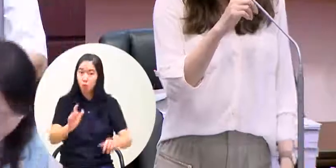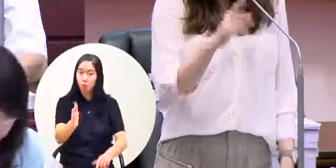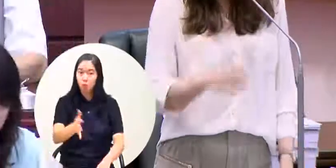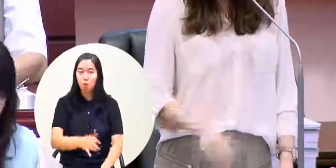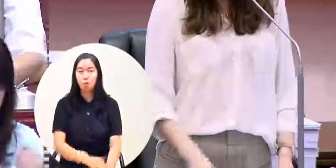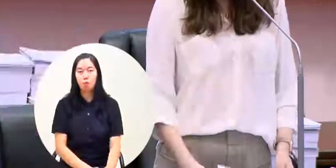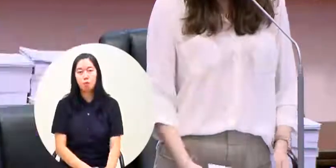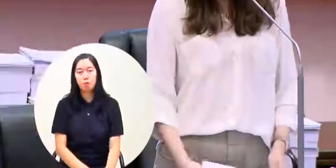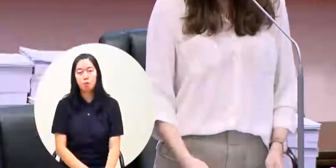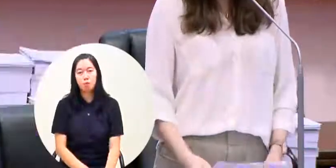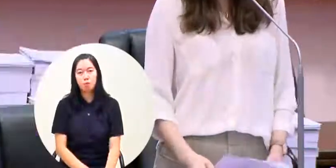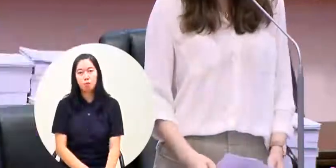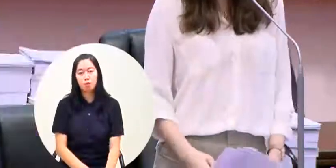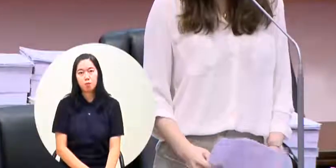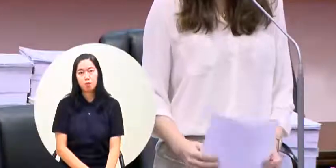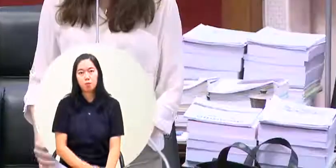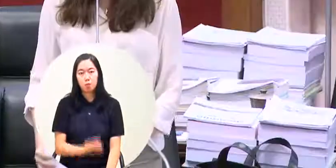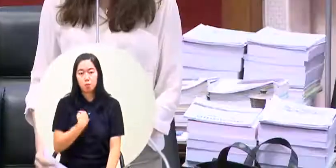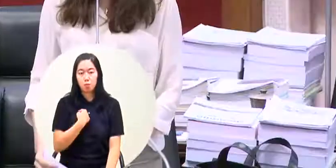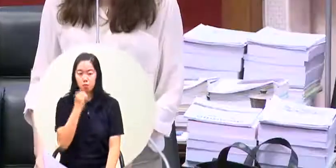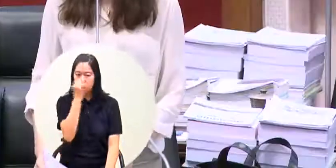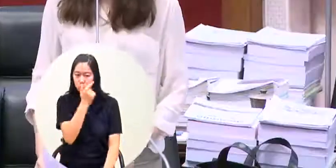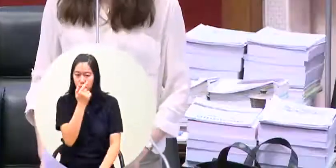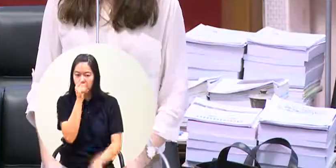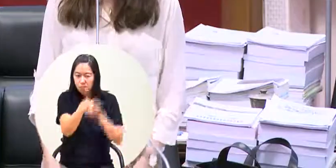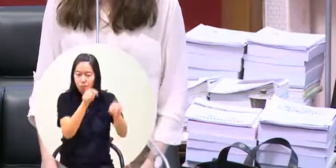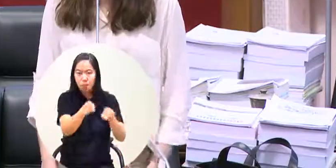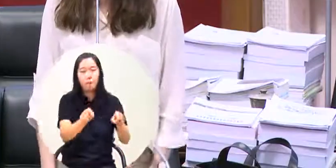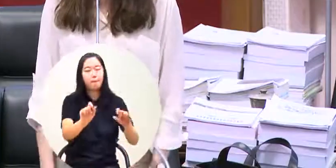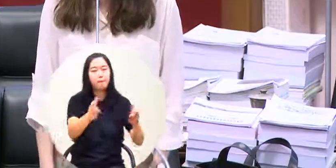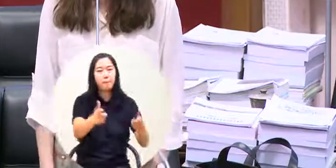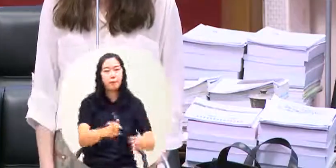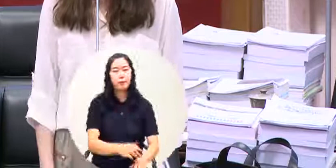没特别说要责怪你，但我认为，